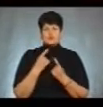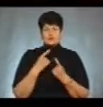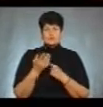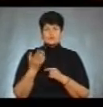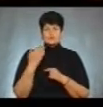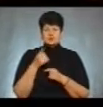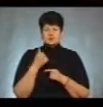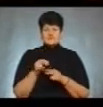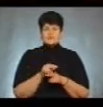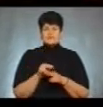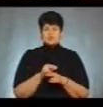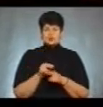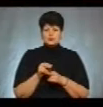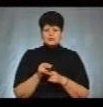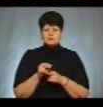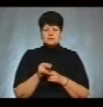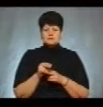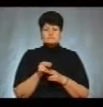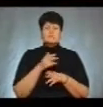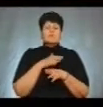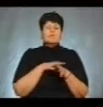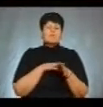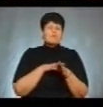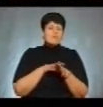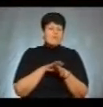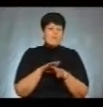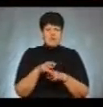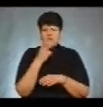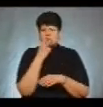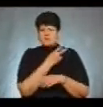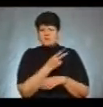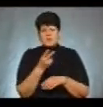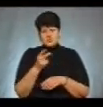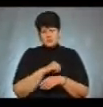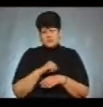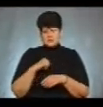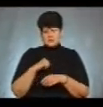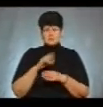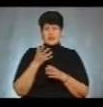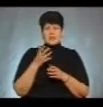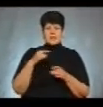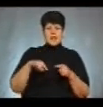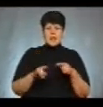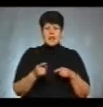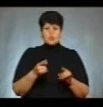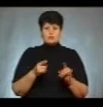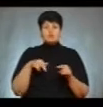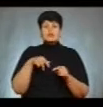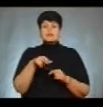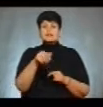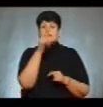році відремонтували море. Ви бачите самі, не те, що калюша, пройти